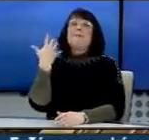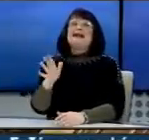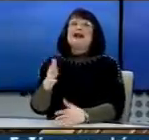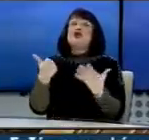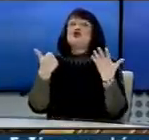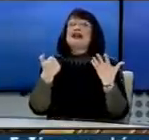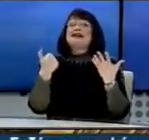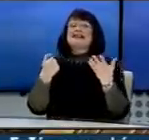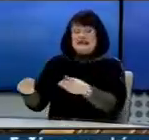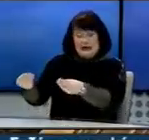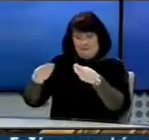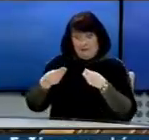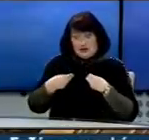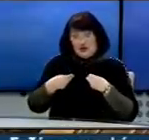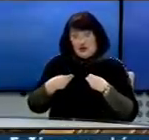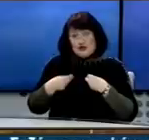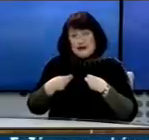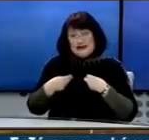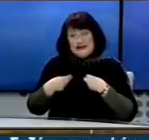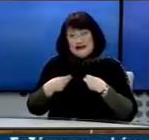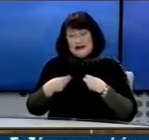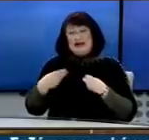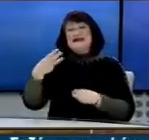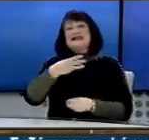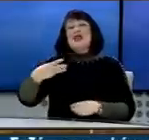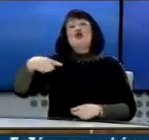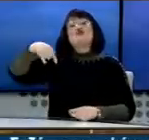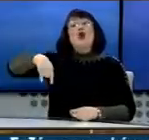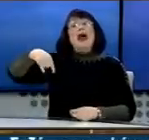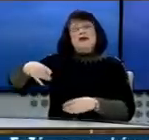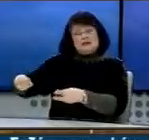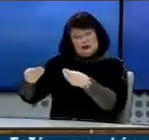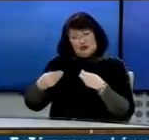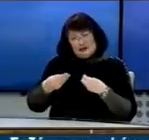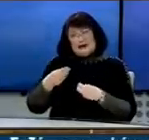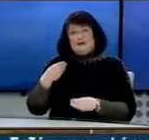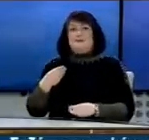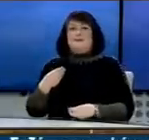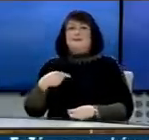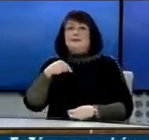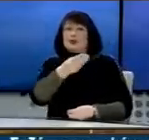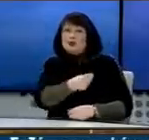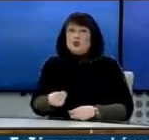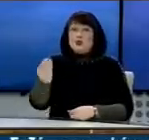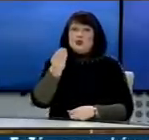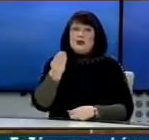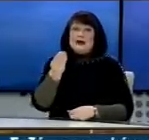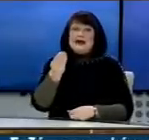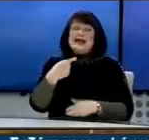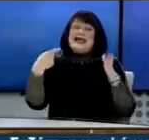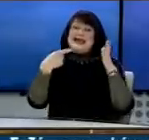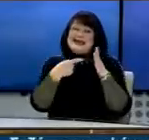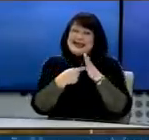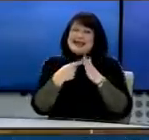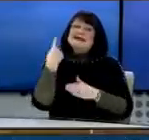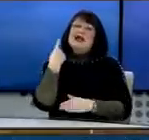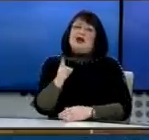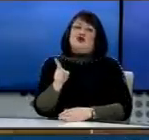560 μας είχατε παραδώσει εσείς, ο κύριος Ξανθός και ο κύριος Πολάκης. Έχουμε ξεπεράσει τις